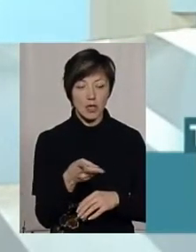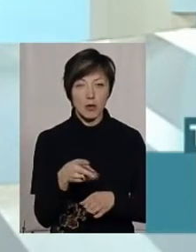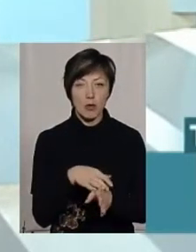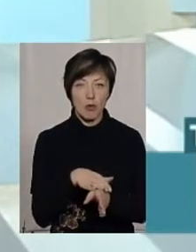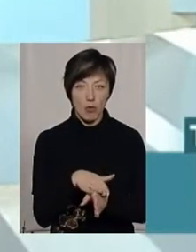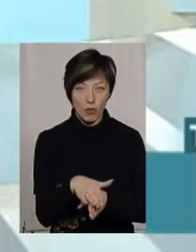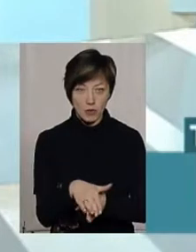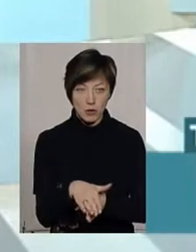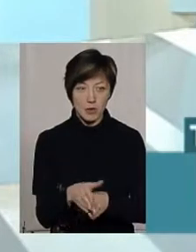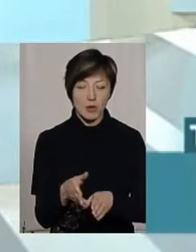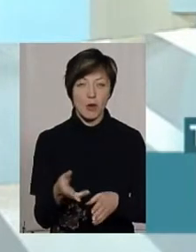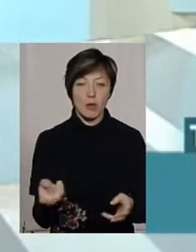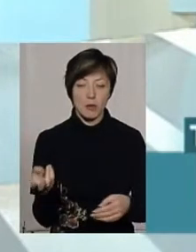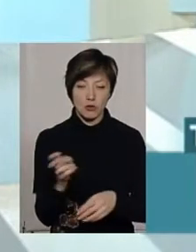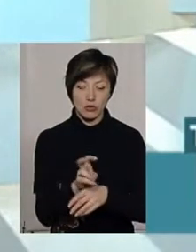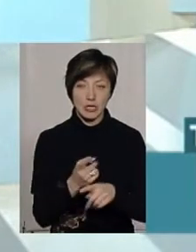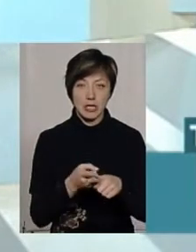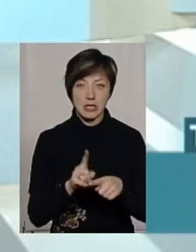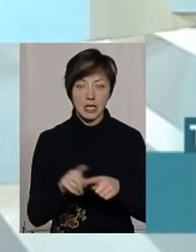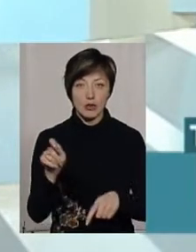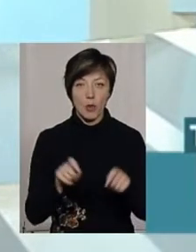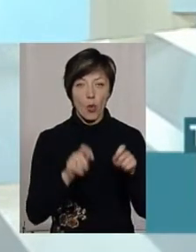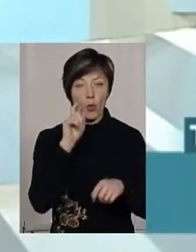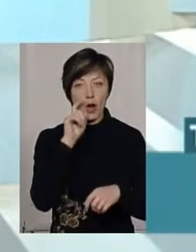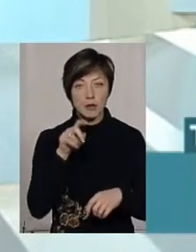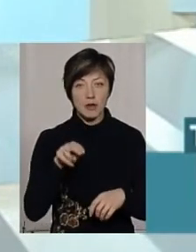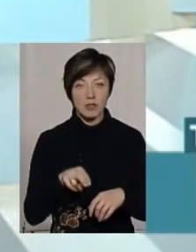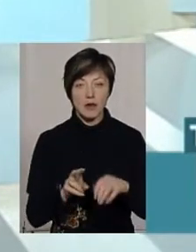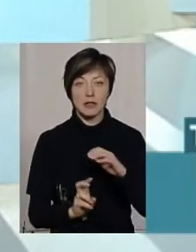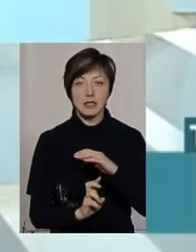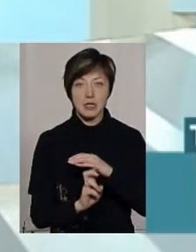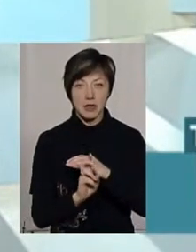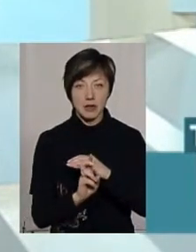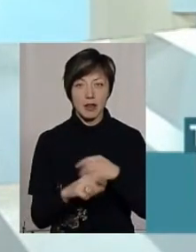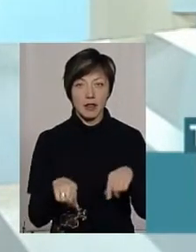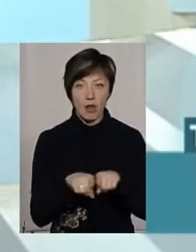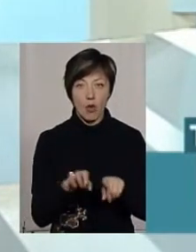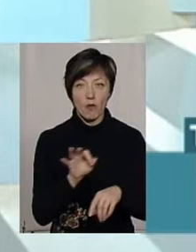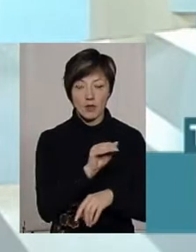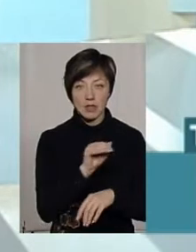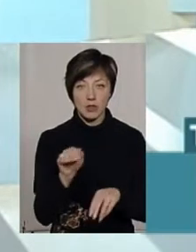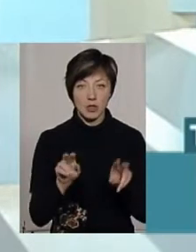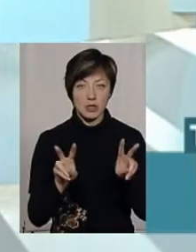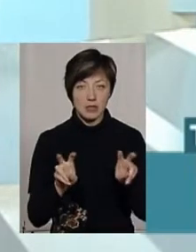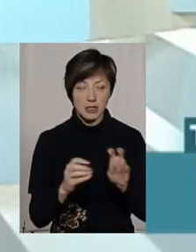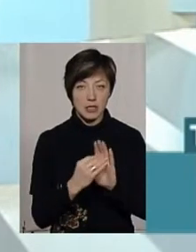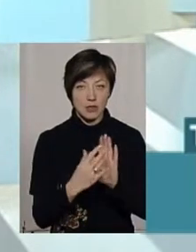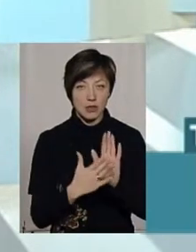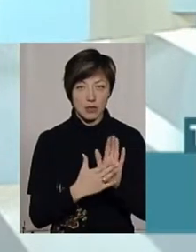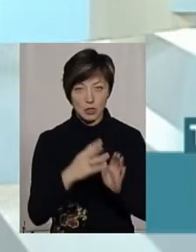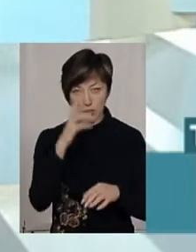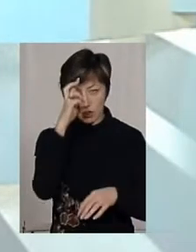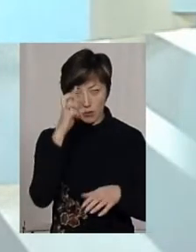повністю прийшли на цей собор. А Українська православна церква, так вона офіційно називається,